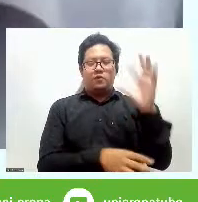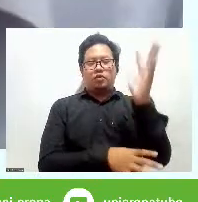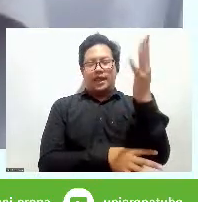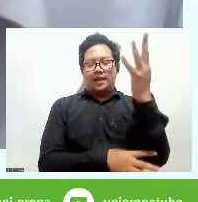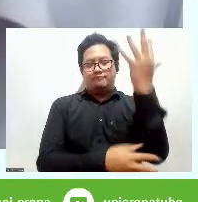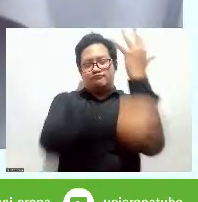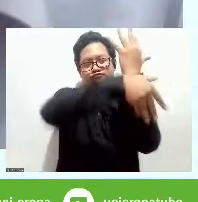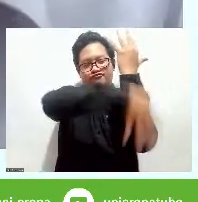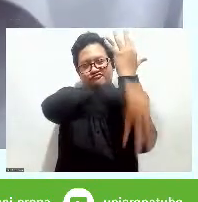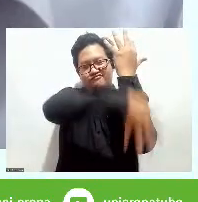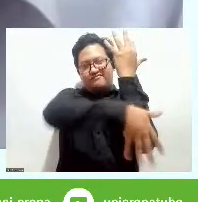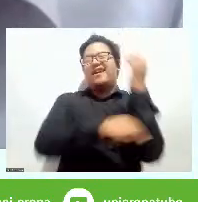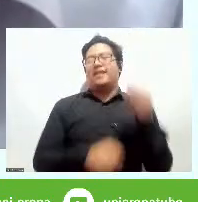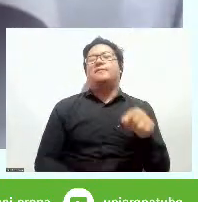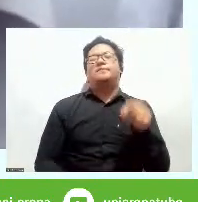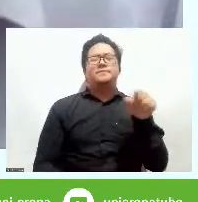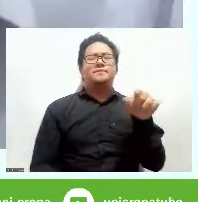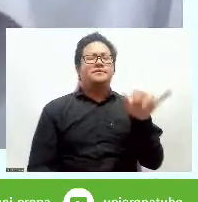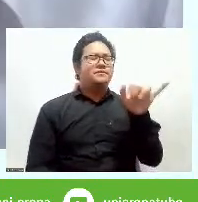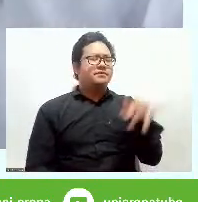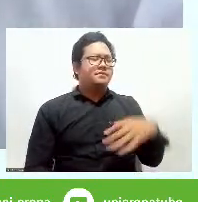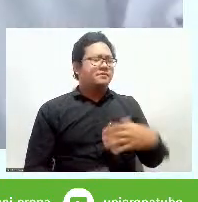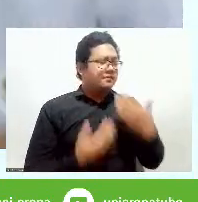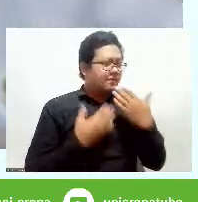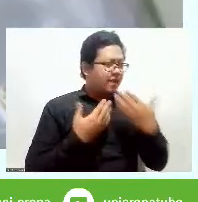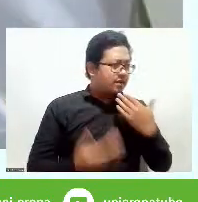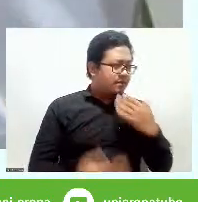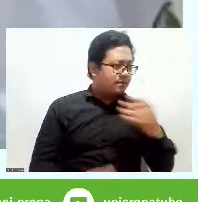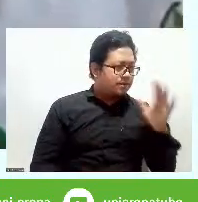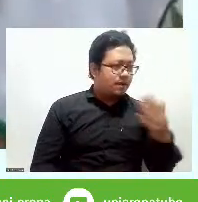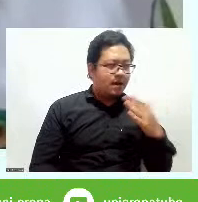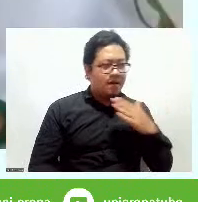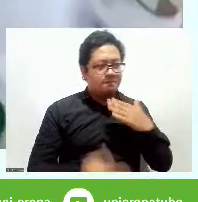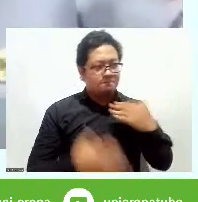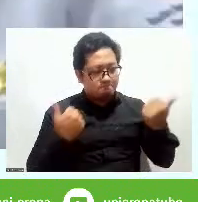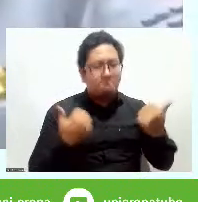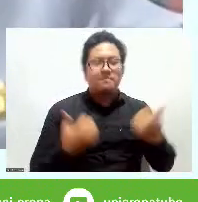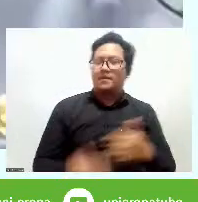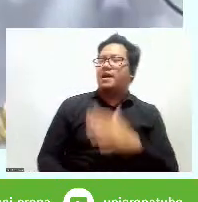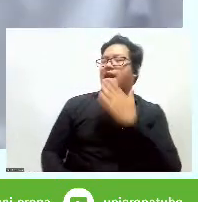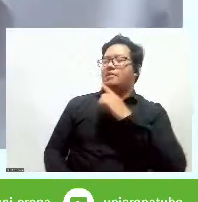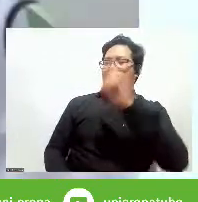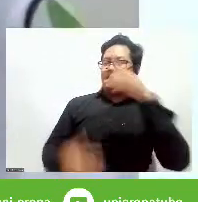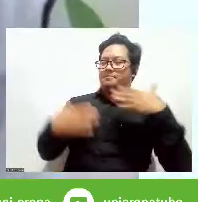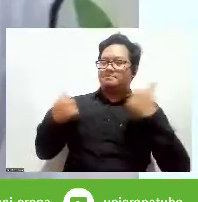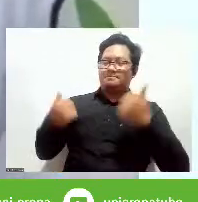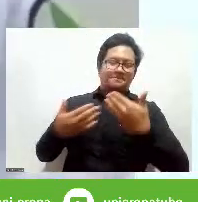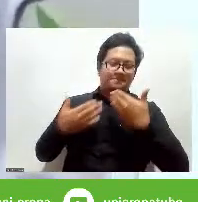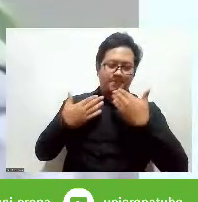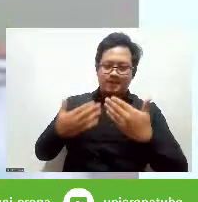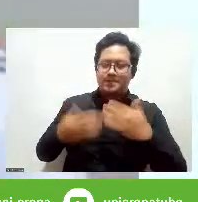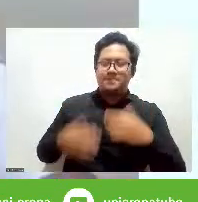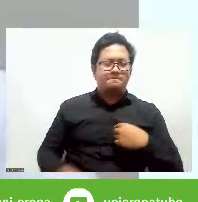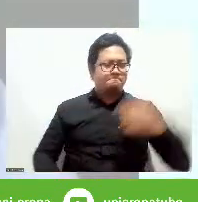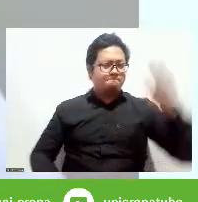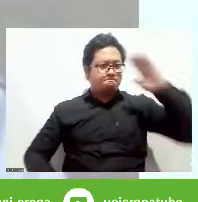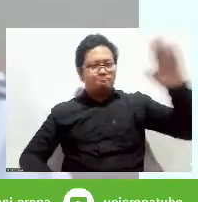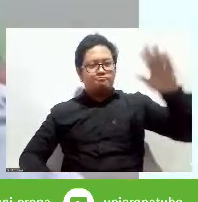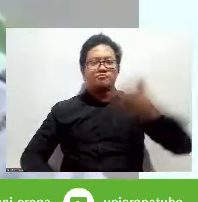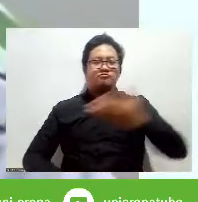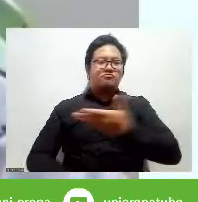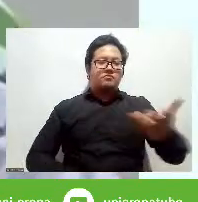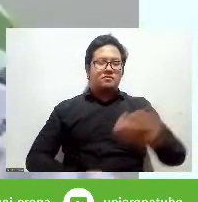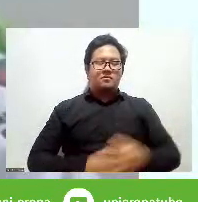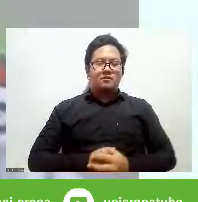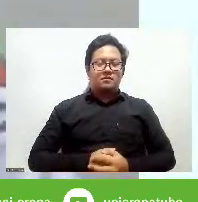Terima kasih Mas Akbari sama-sama Pak ya Hello guys Hai